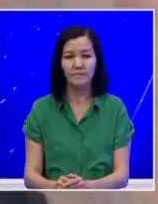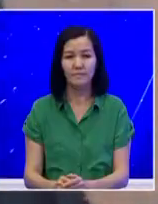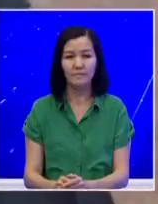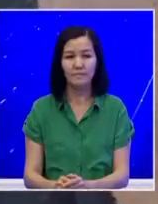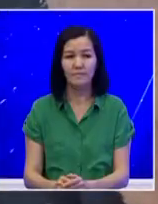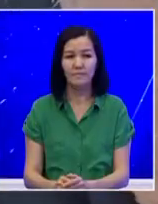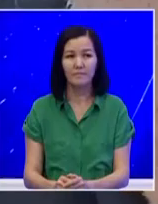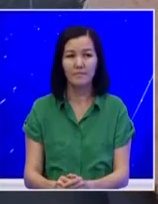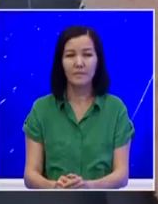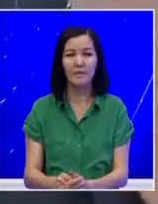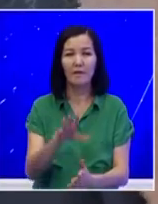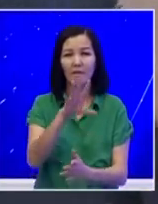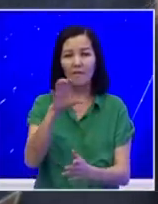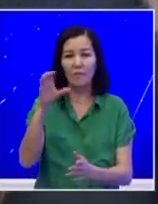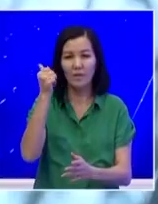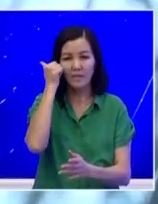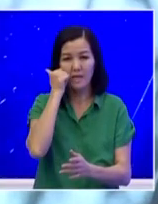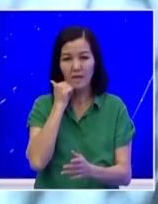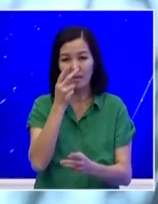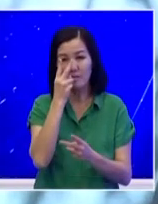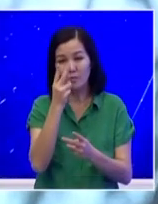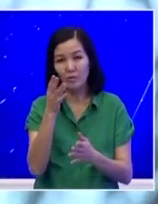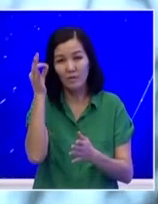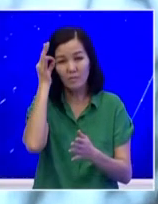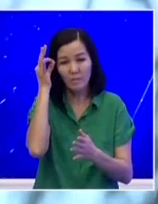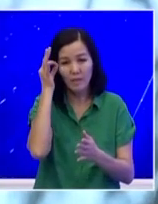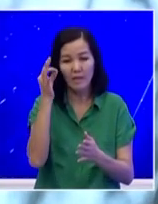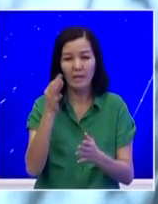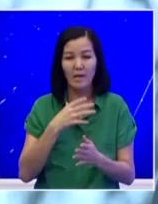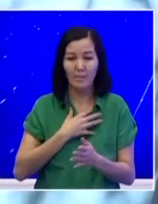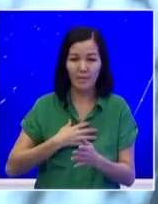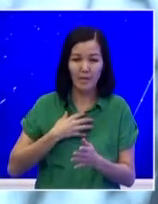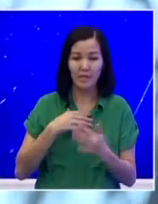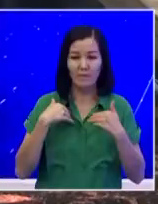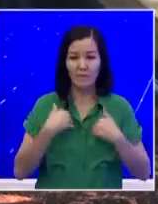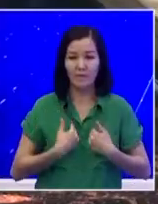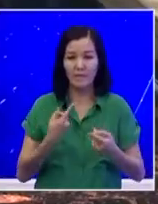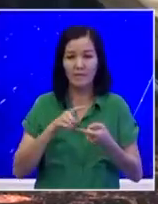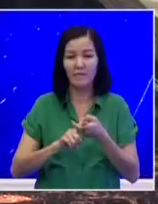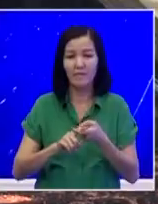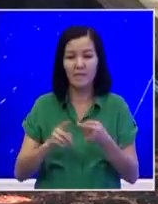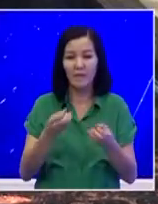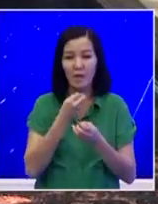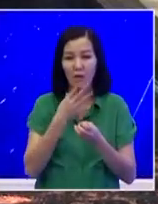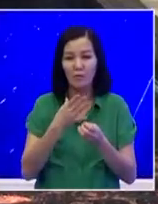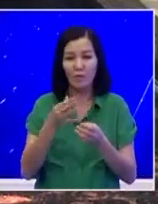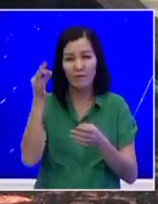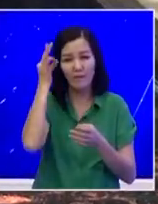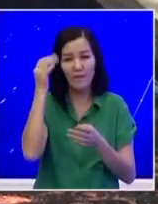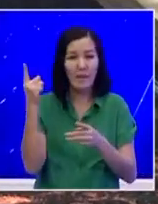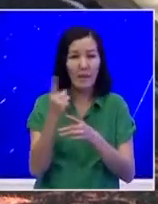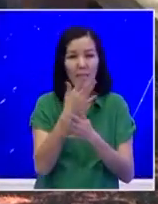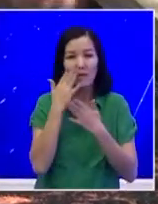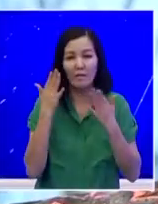Старые поблекшие фотоснимки не смогут передать чувств пожилого человека, но с ними связаны его самые светлые воспоминания о его первой любви,